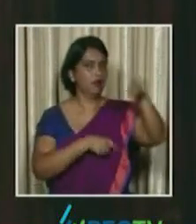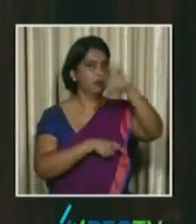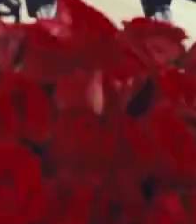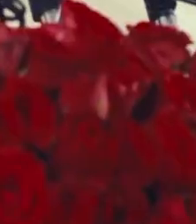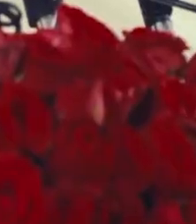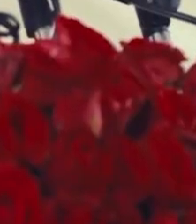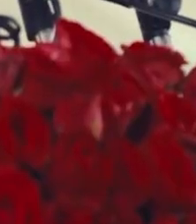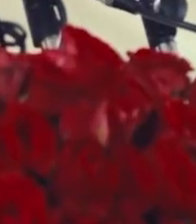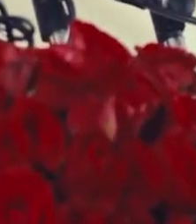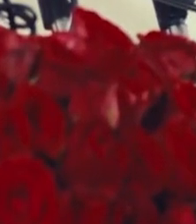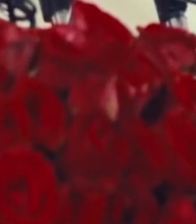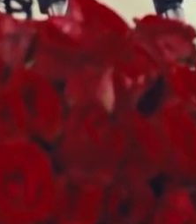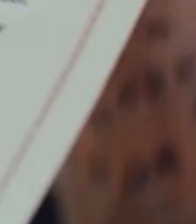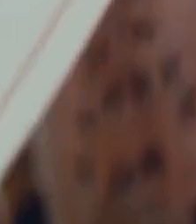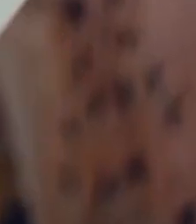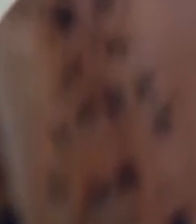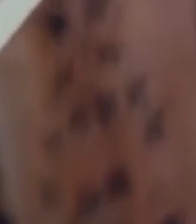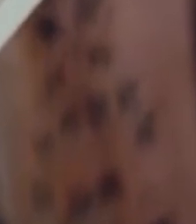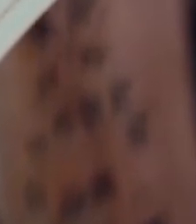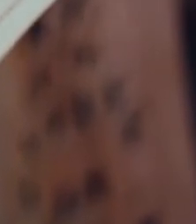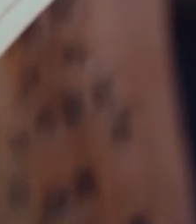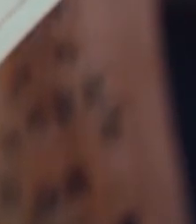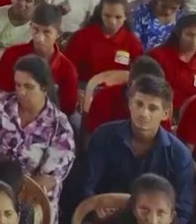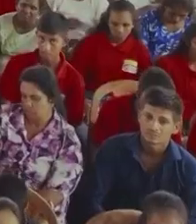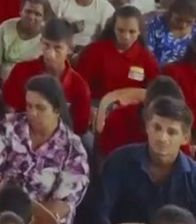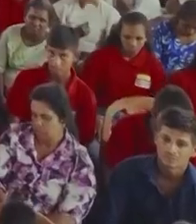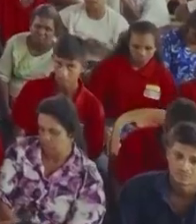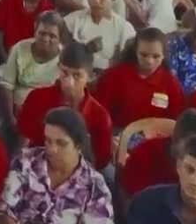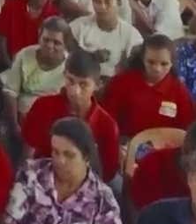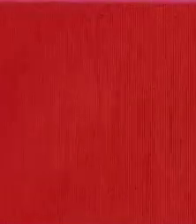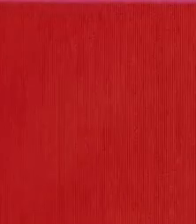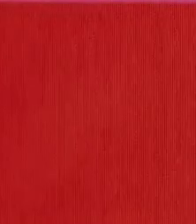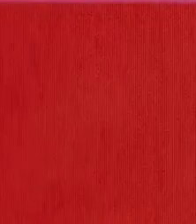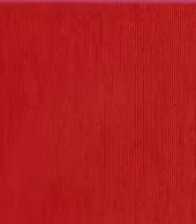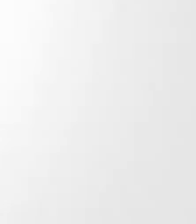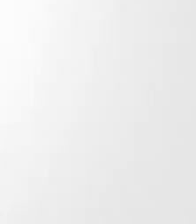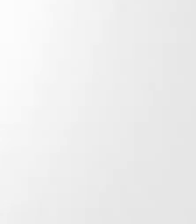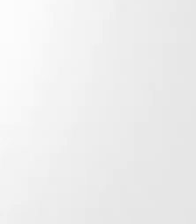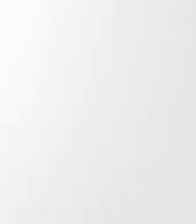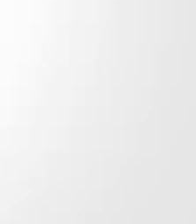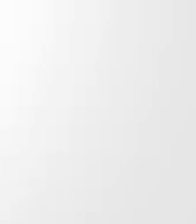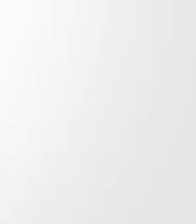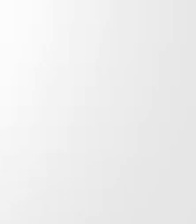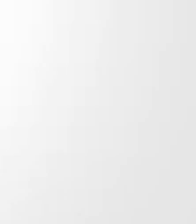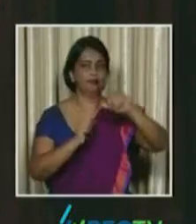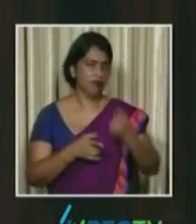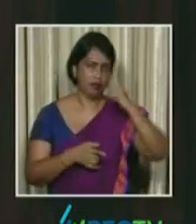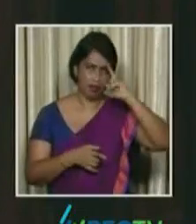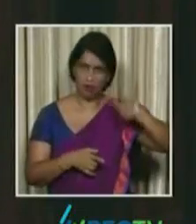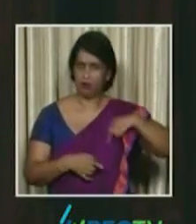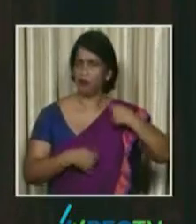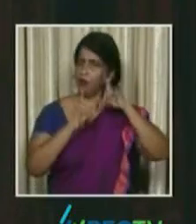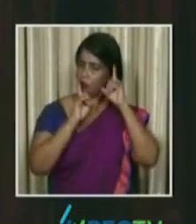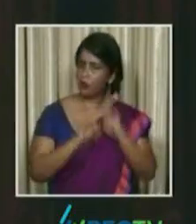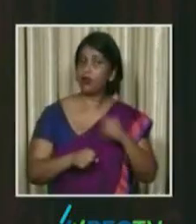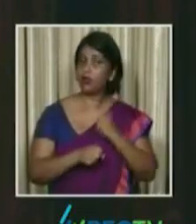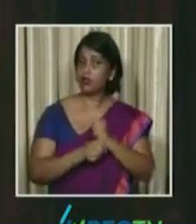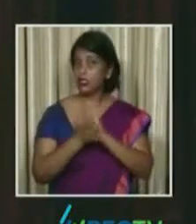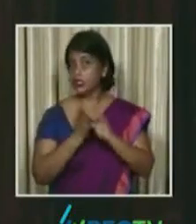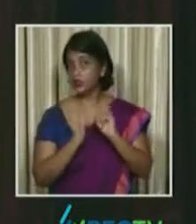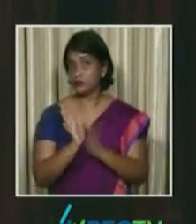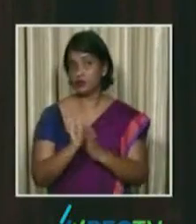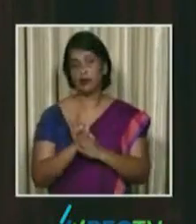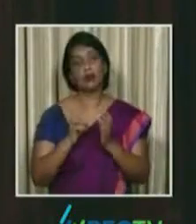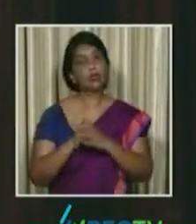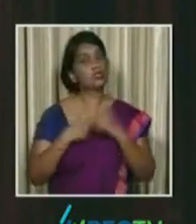ක්‍රියාත්මක කරන්නේ නැහැ. අපි දැනුමෙන් සන්නද්ධව පෝසත් රටක් ගොඩනගමු. DP Education. හැබැයි රාජ්‍ය සේවා කොමිෂන්